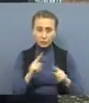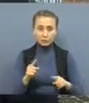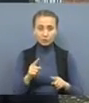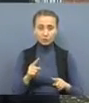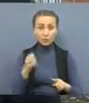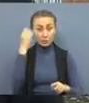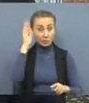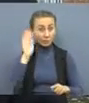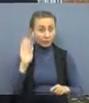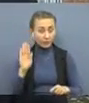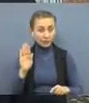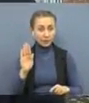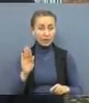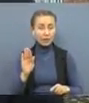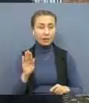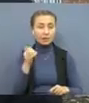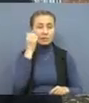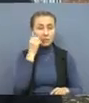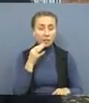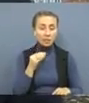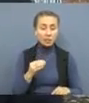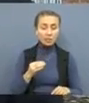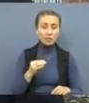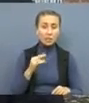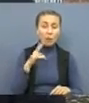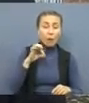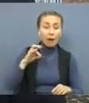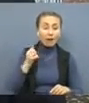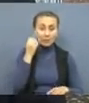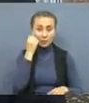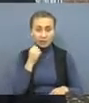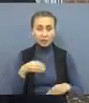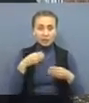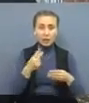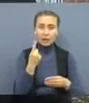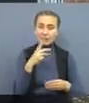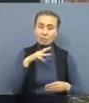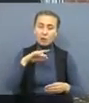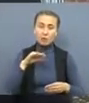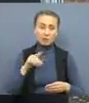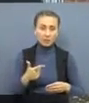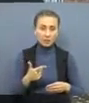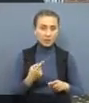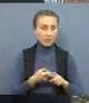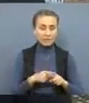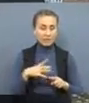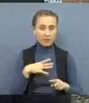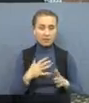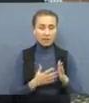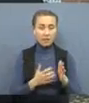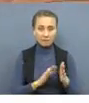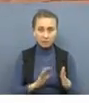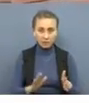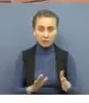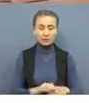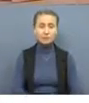экспонатов, раритетных и из частных коллекций, им выделяется чуть более миллиона тенге. Средств этих иногда бывает не совсем